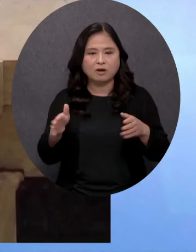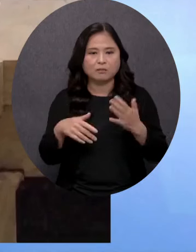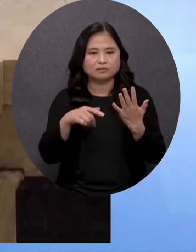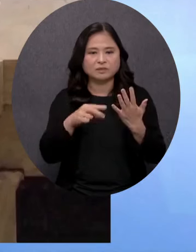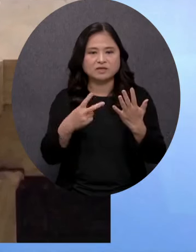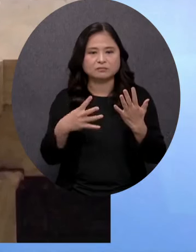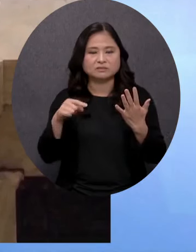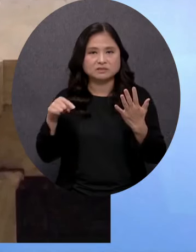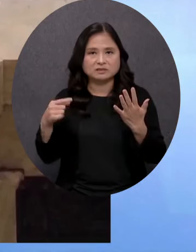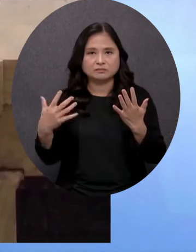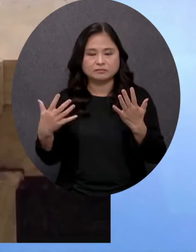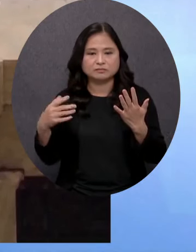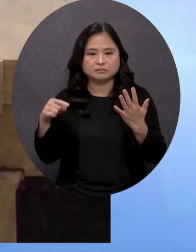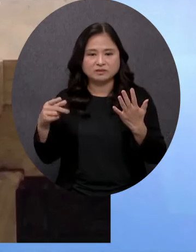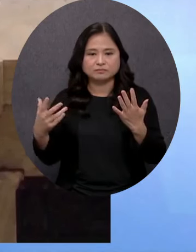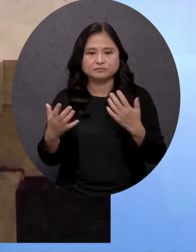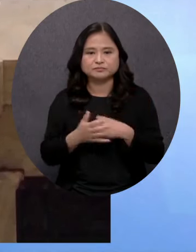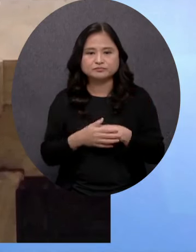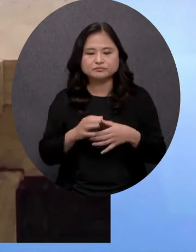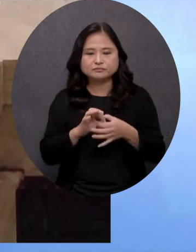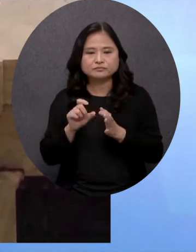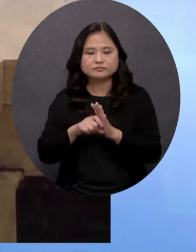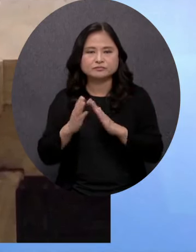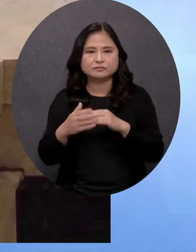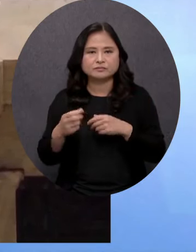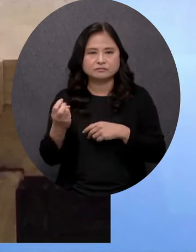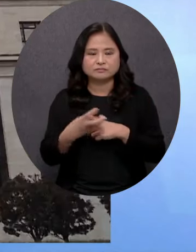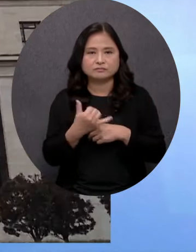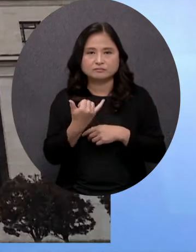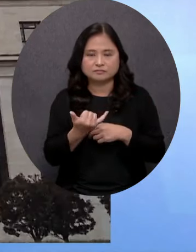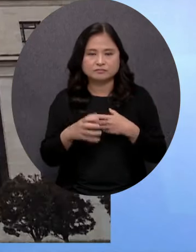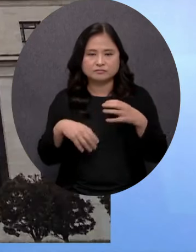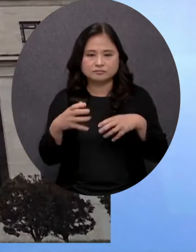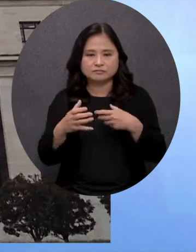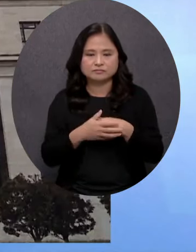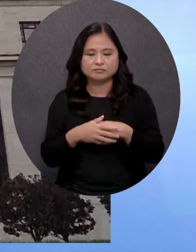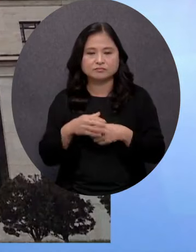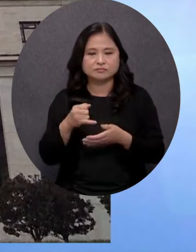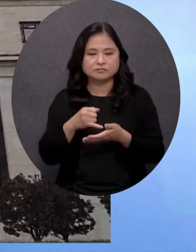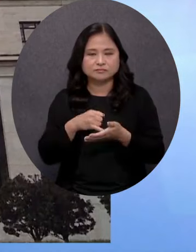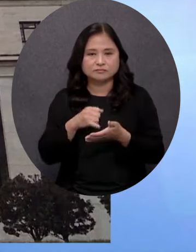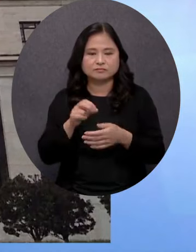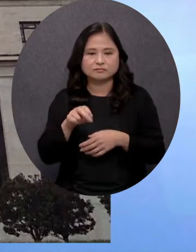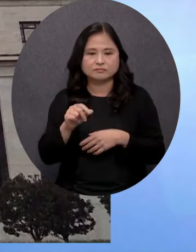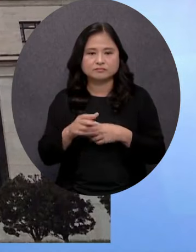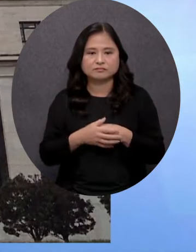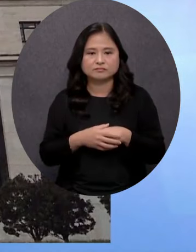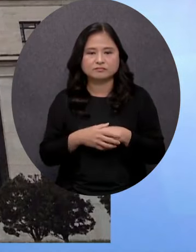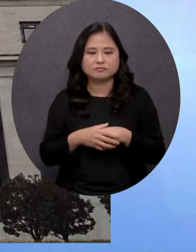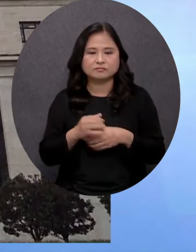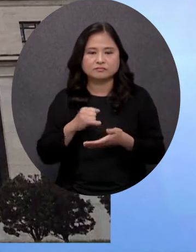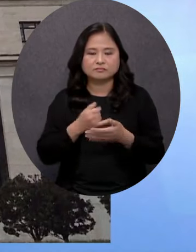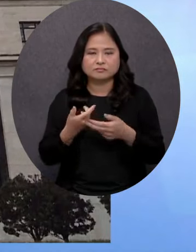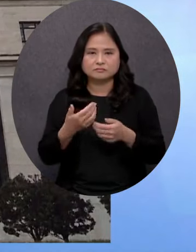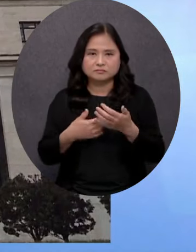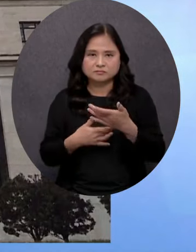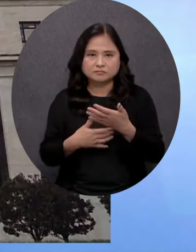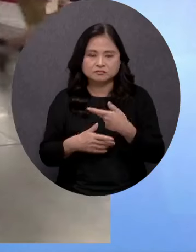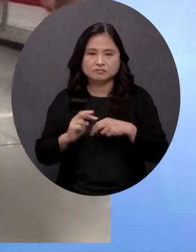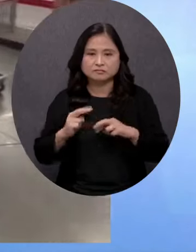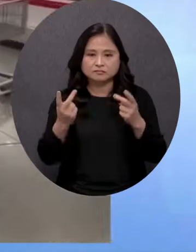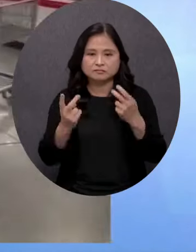5.5 厘，今次已经是联储局连续第六次议息会议维持利率不变，息口几时才会有变化